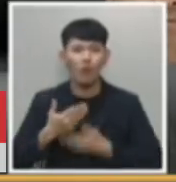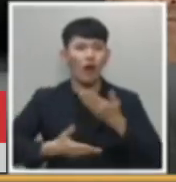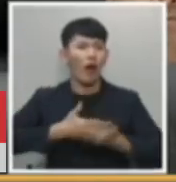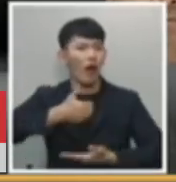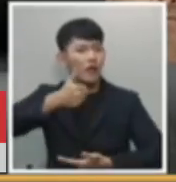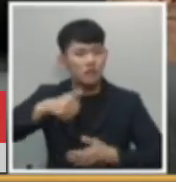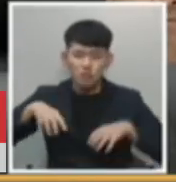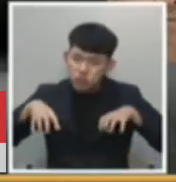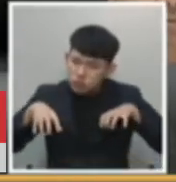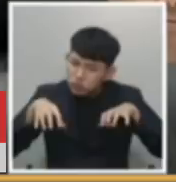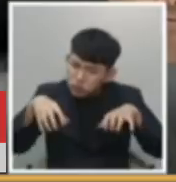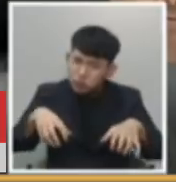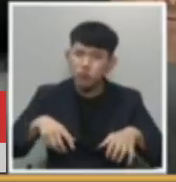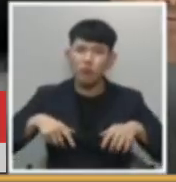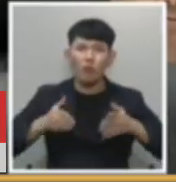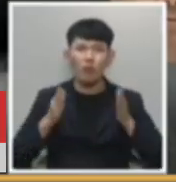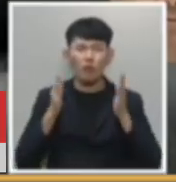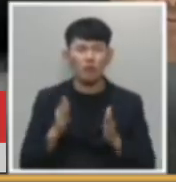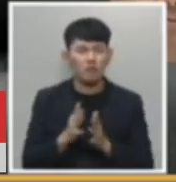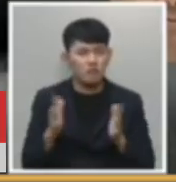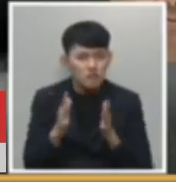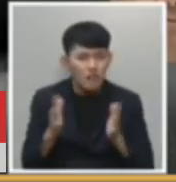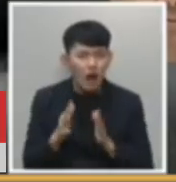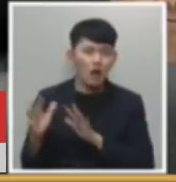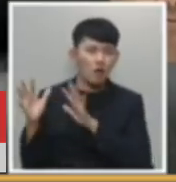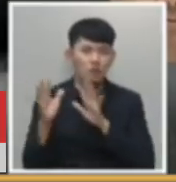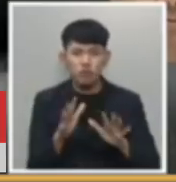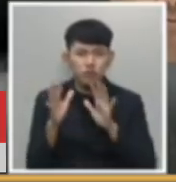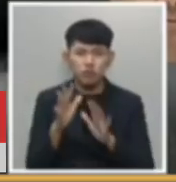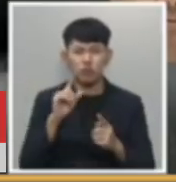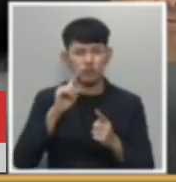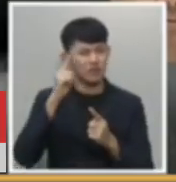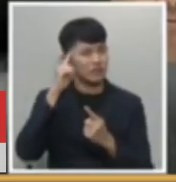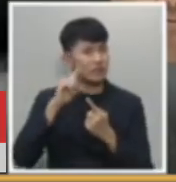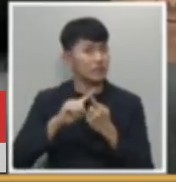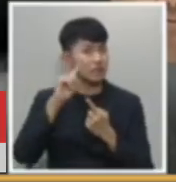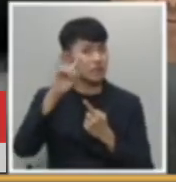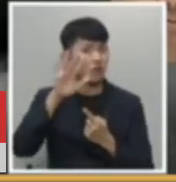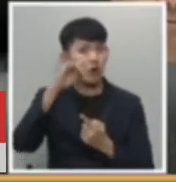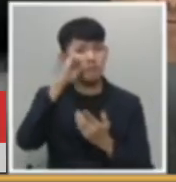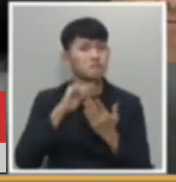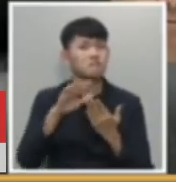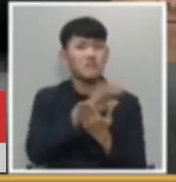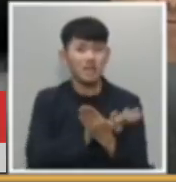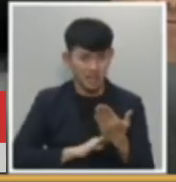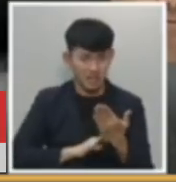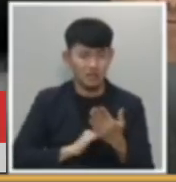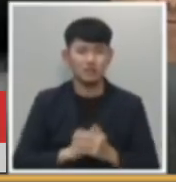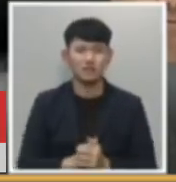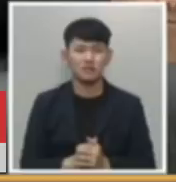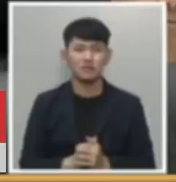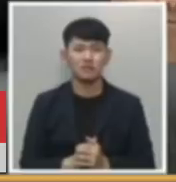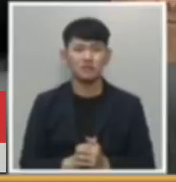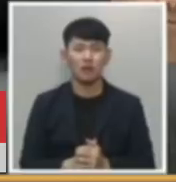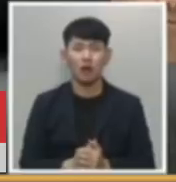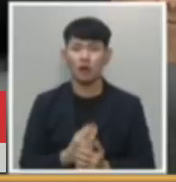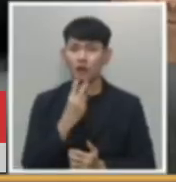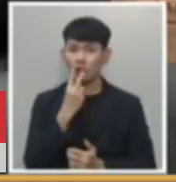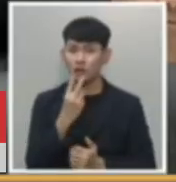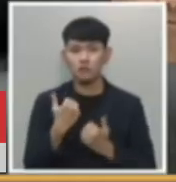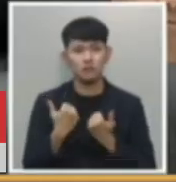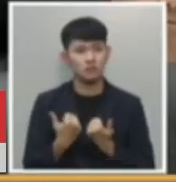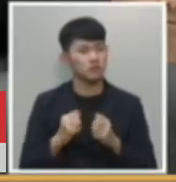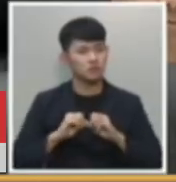ไทยเรียกว่าอันดับหนึ่งของประเทศนะท่านประธานครับตอนนี้เนี่ยก็กดว่าแถวสีลมเนี่ยท่านประธ